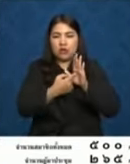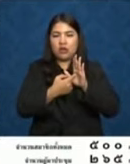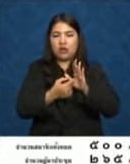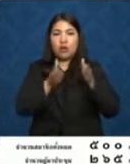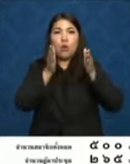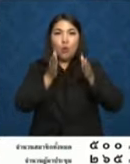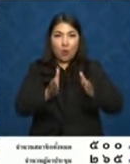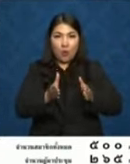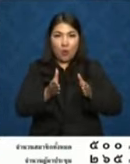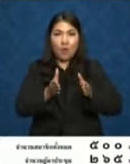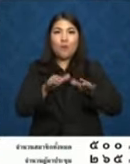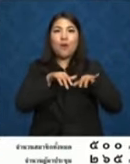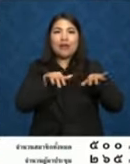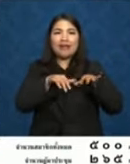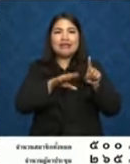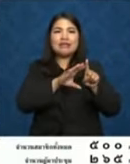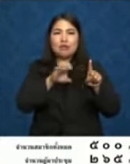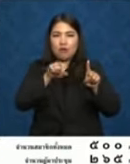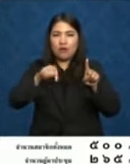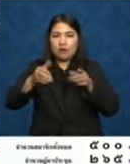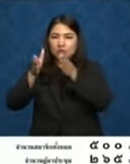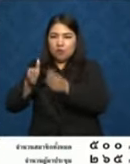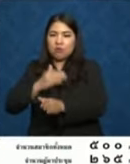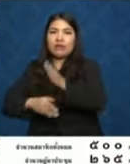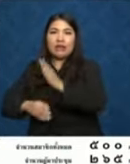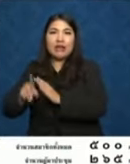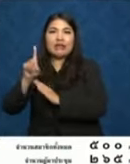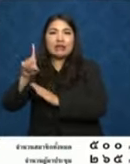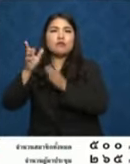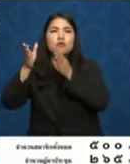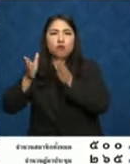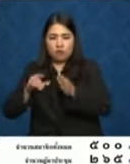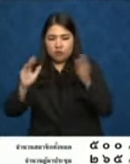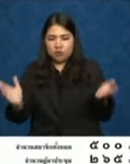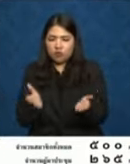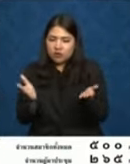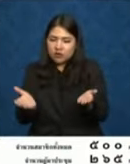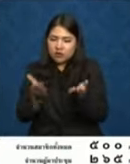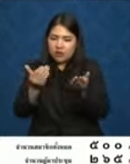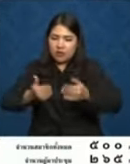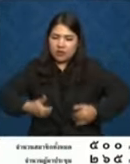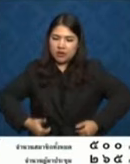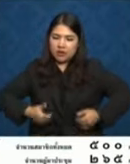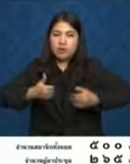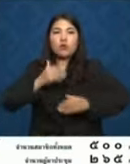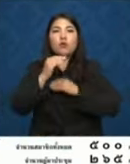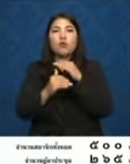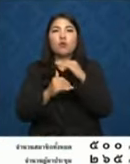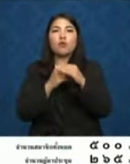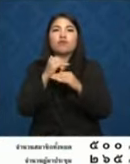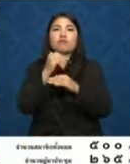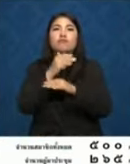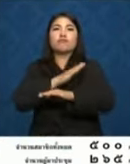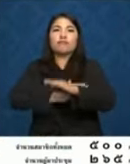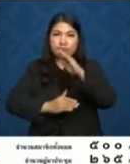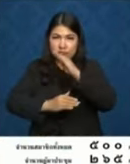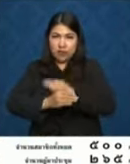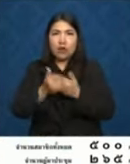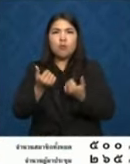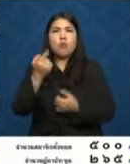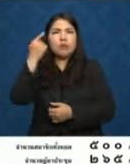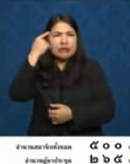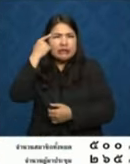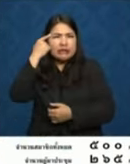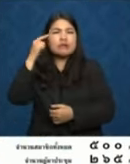ไม่ใช่คนพิการ100คนต่อคนพิการ1คนเพื่อส่งเสริมและพัฒนาคุณภาพชีวิตคนพิการผมเชื่อว่าคนพิการ